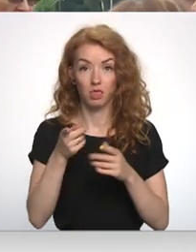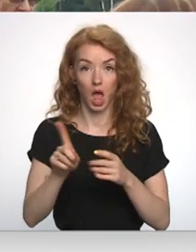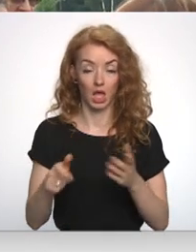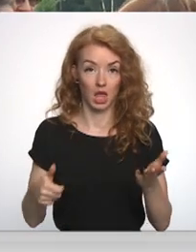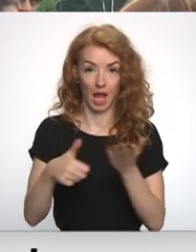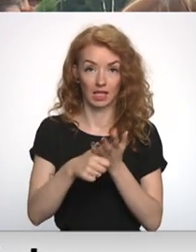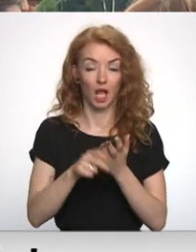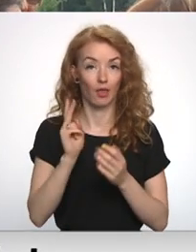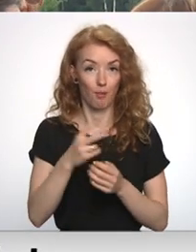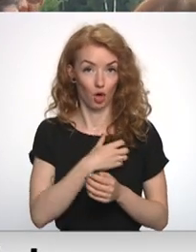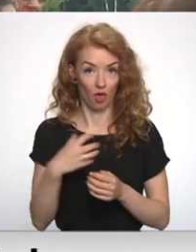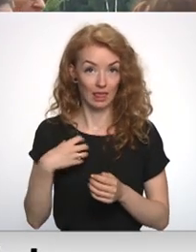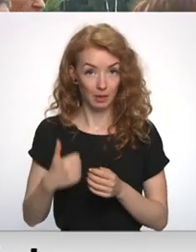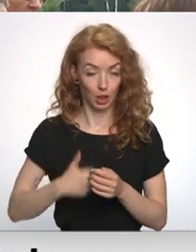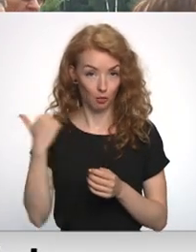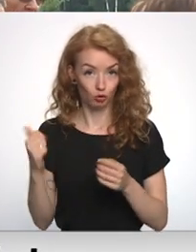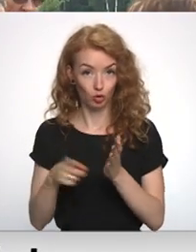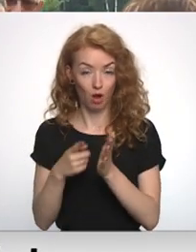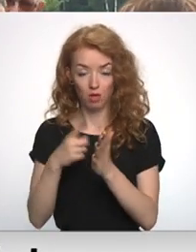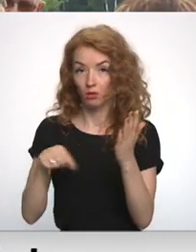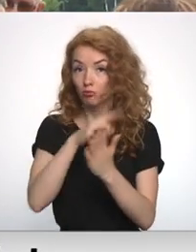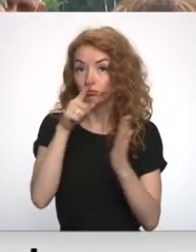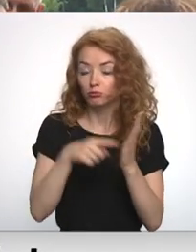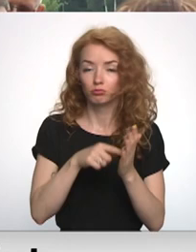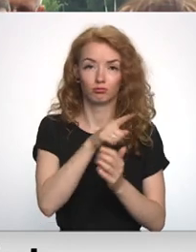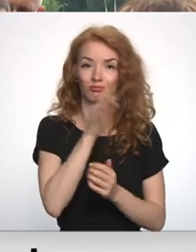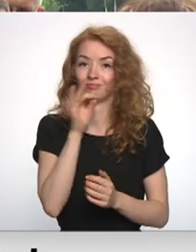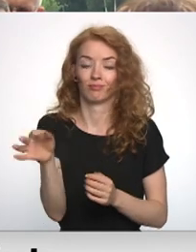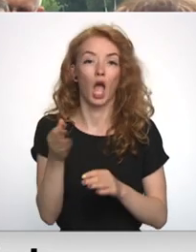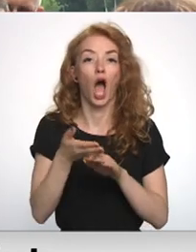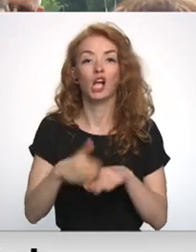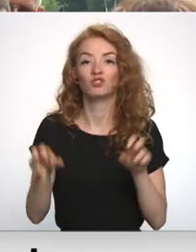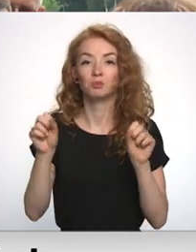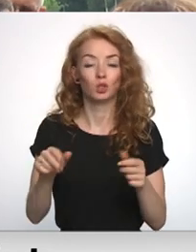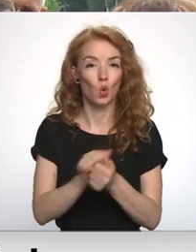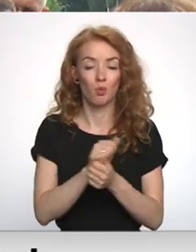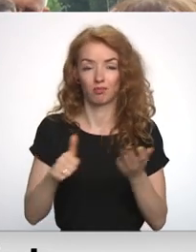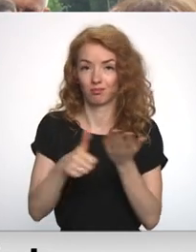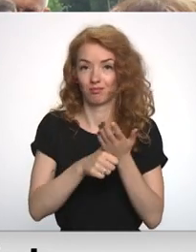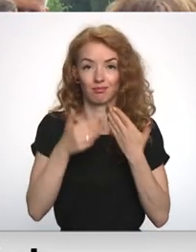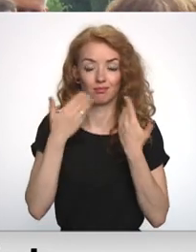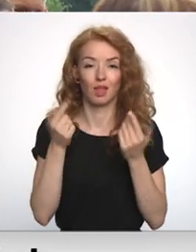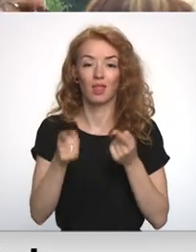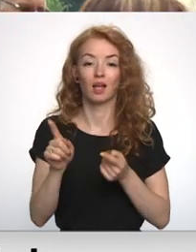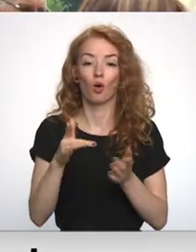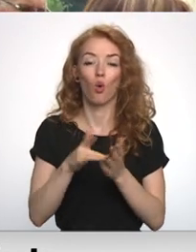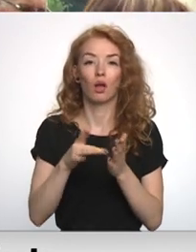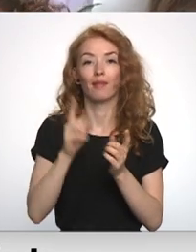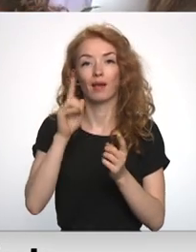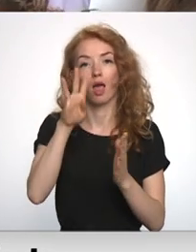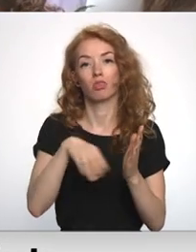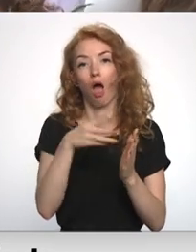reģistrēti kā pašvaldības īpašumā kaut kur? Es domāju, ka atsevišķi nekāda reģistra nav. Es domāju, ka tas visdrīzākais ir kaut kādā bilancē